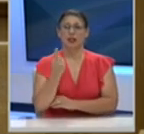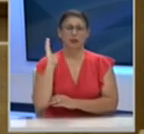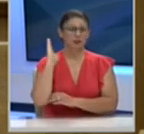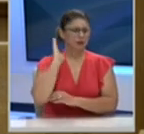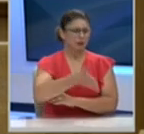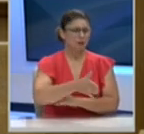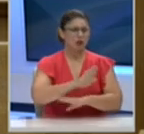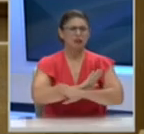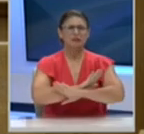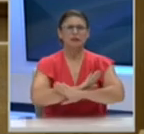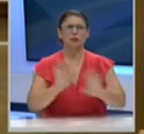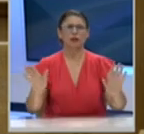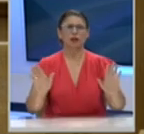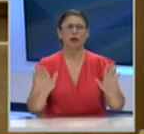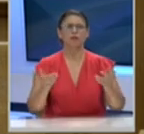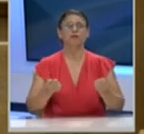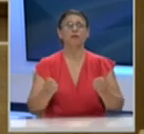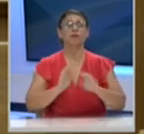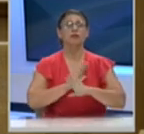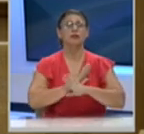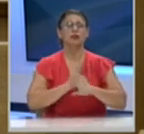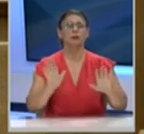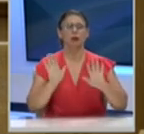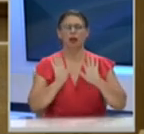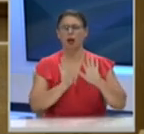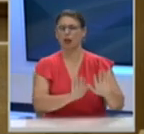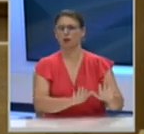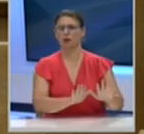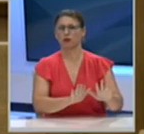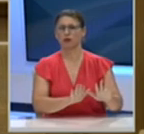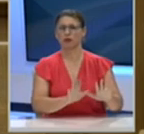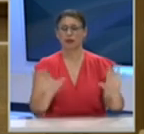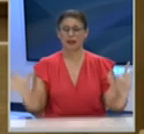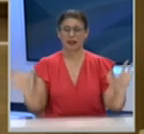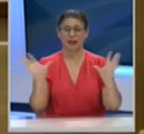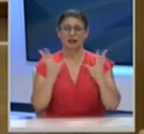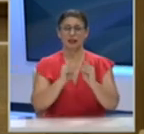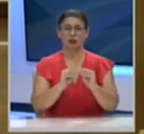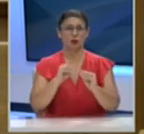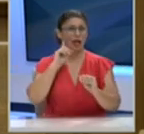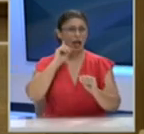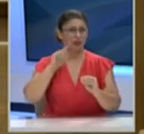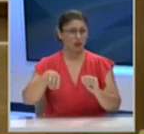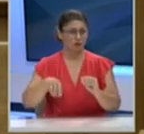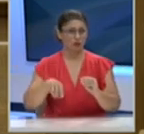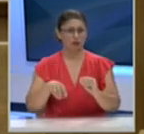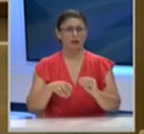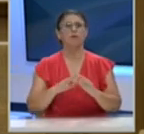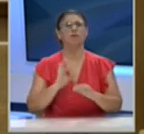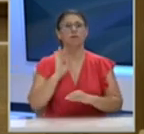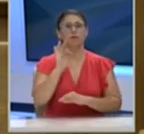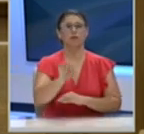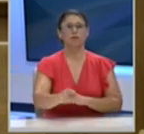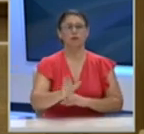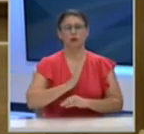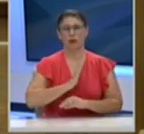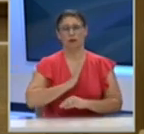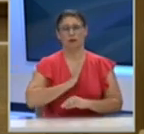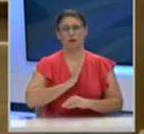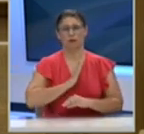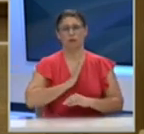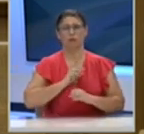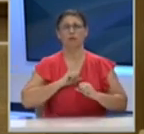ατιμωρησίας, απραξίας και συνολικής αδιαφορίας που οδηγεί τον κόσμο σε